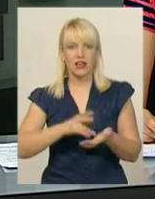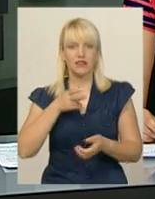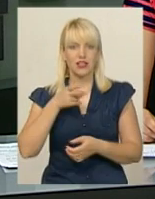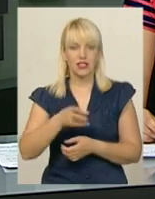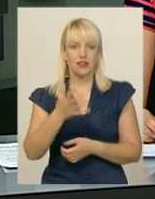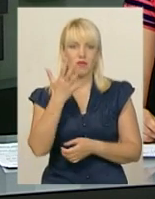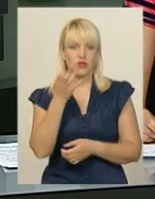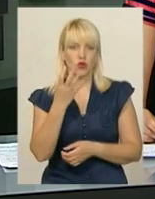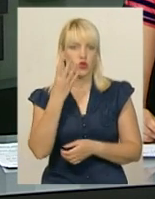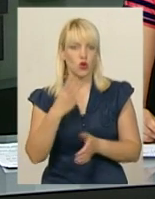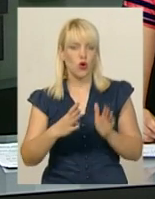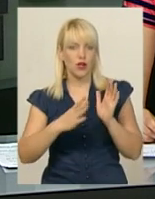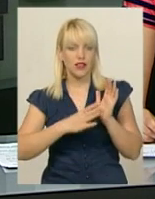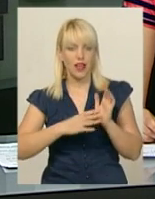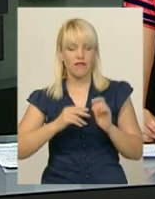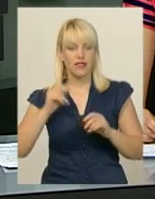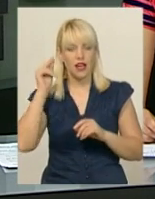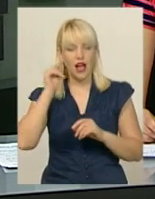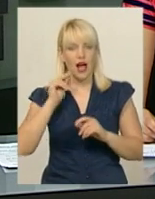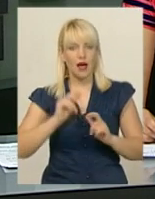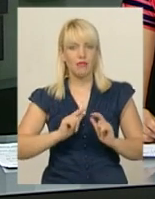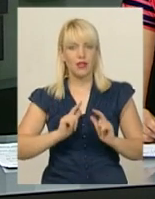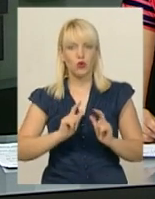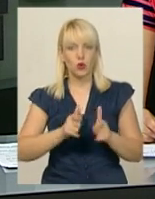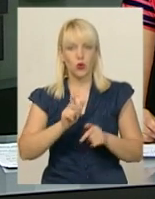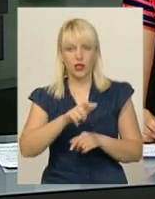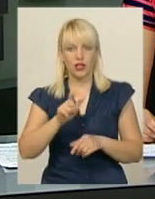2549 абітурієнтів. 10 пунктів тестування працювали у